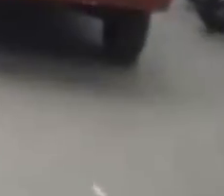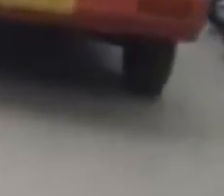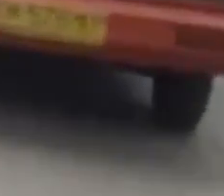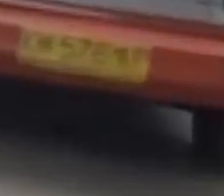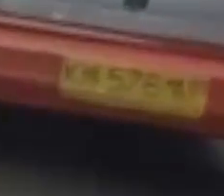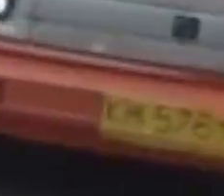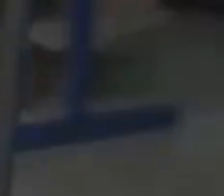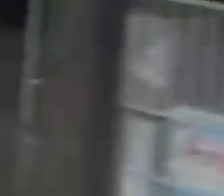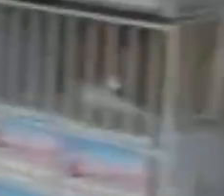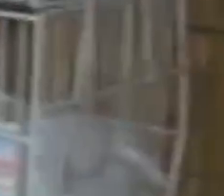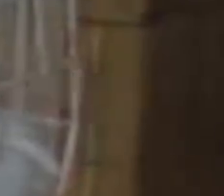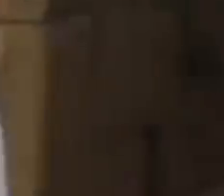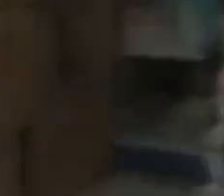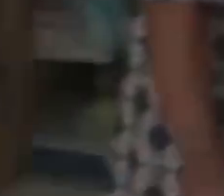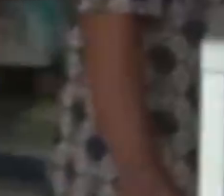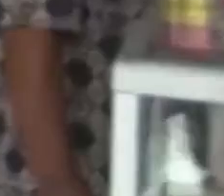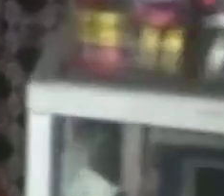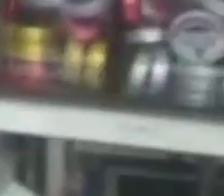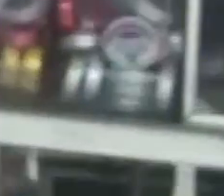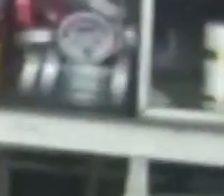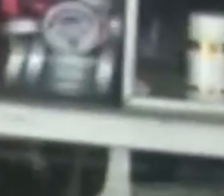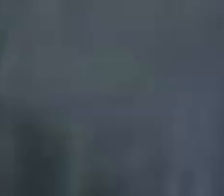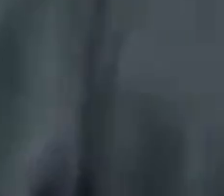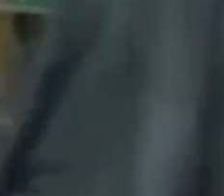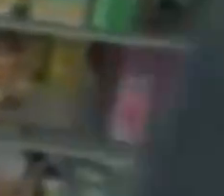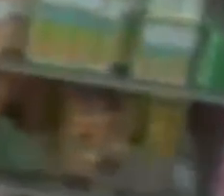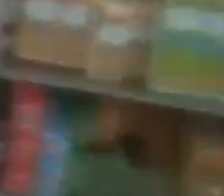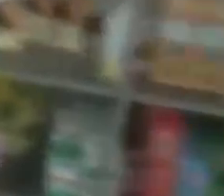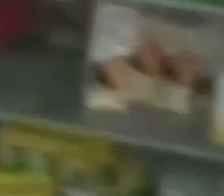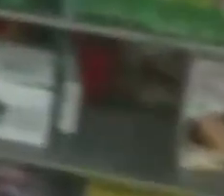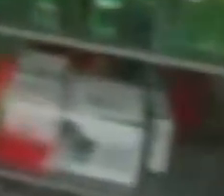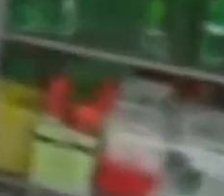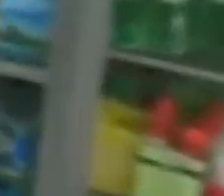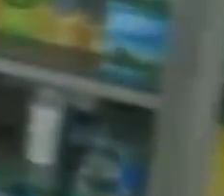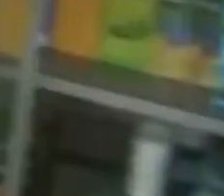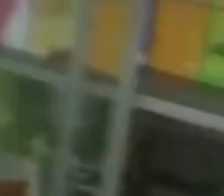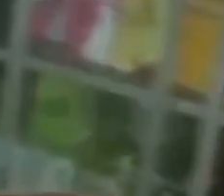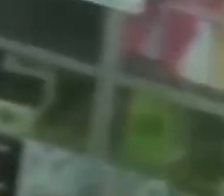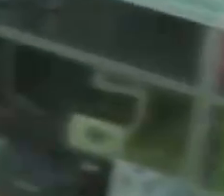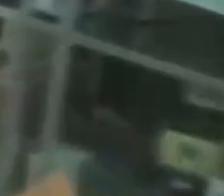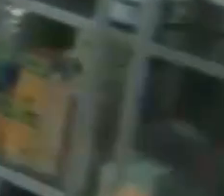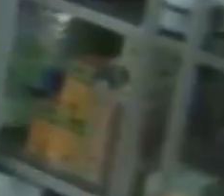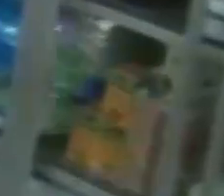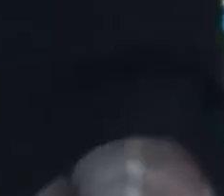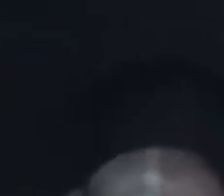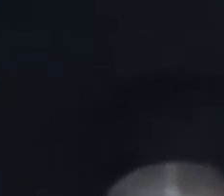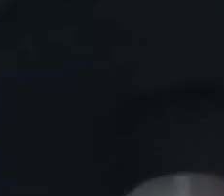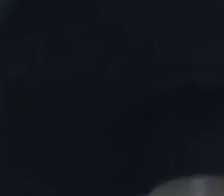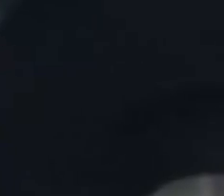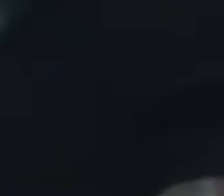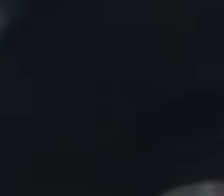Bersenjata lengkap, tim Sabhara Polda Kalimantan Tengah memeriksa penjualan masker di sejumlah apotek dan toko obat di Palangkaraya, Kalimantan Tengah.